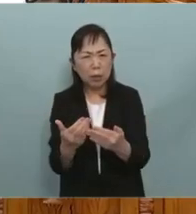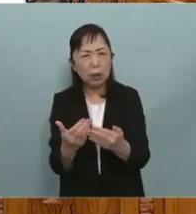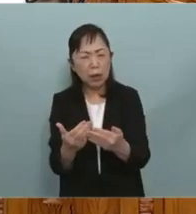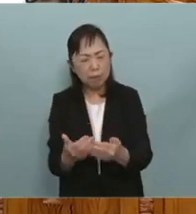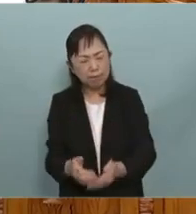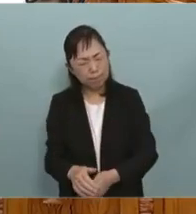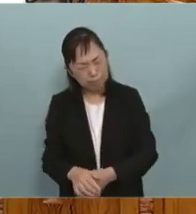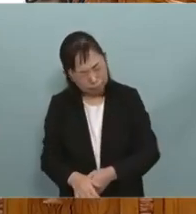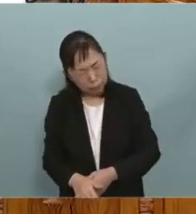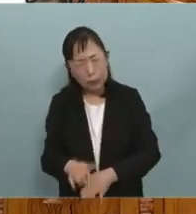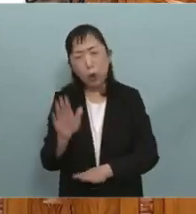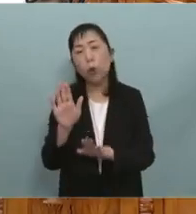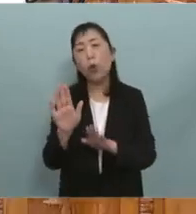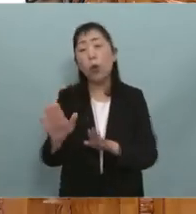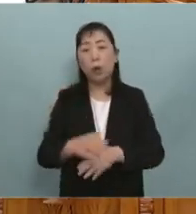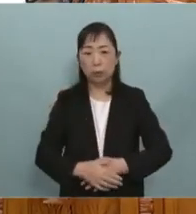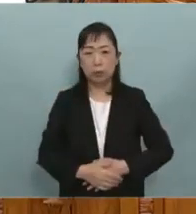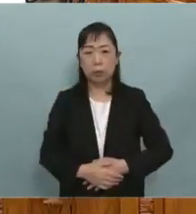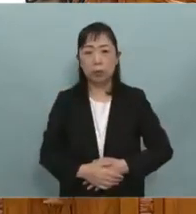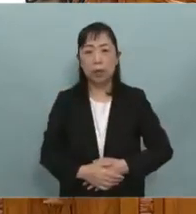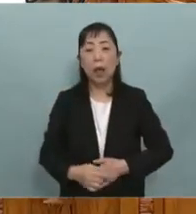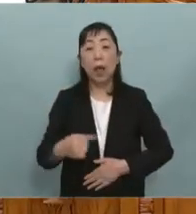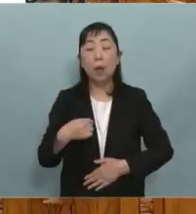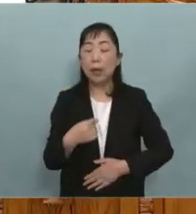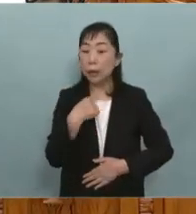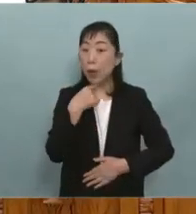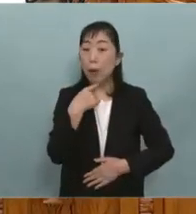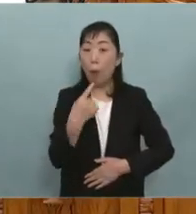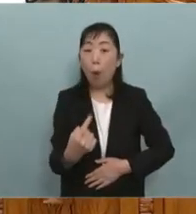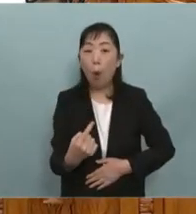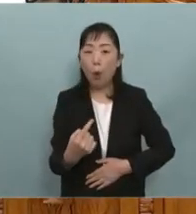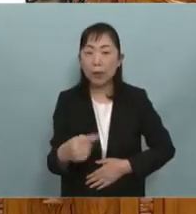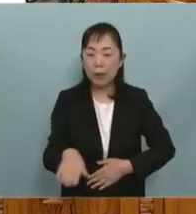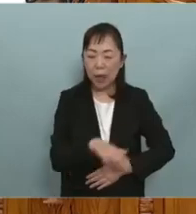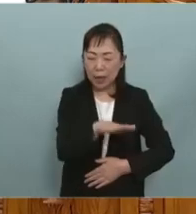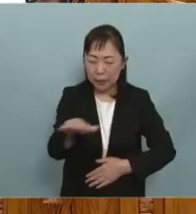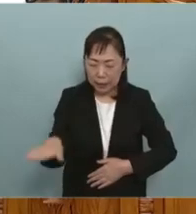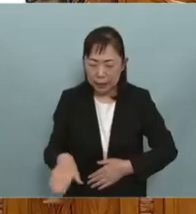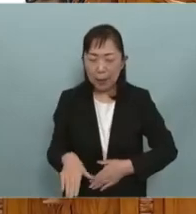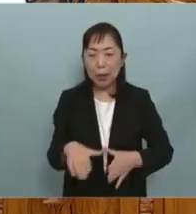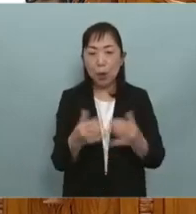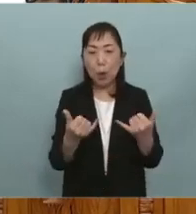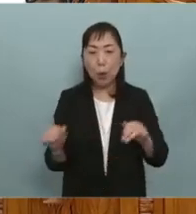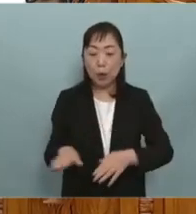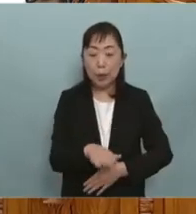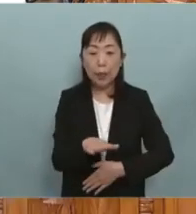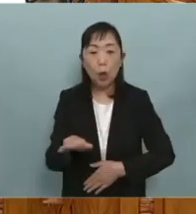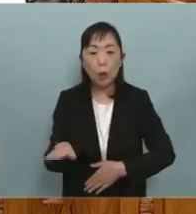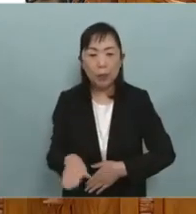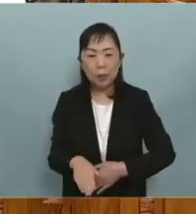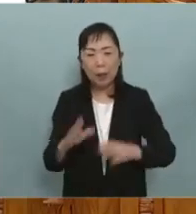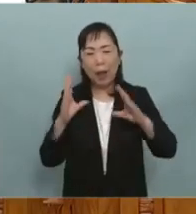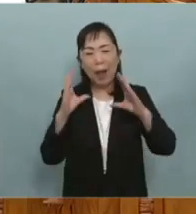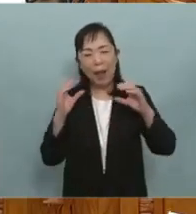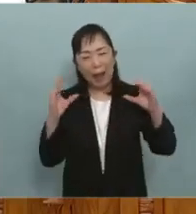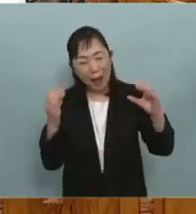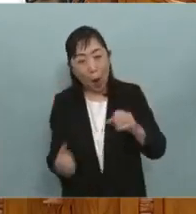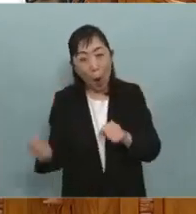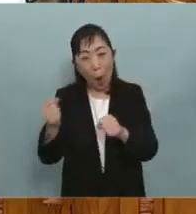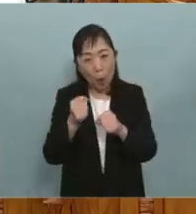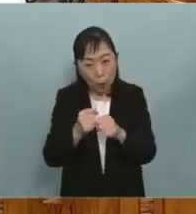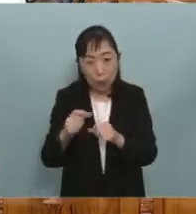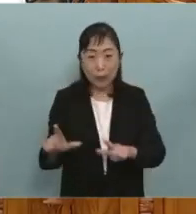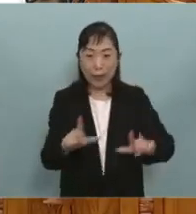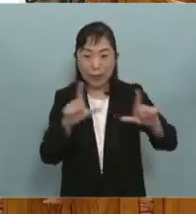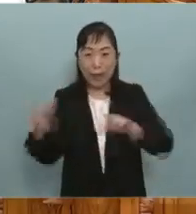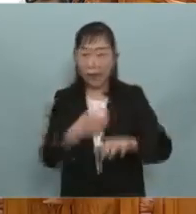はないでしょう私はもう1度全ての国民の皆様に笑顔を取り戻したい